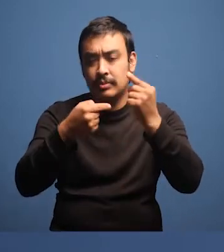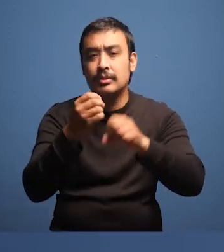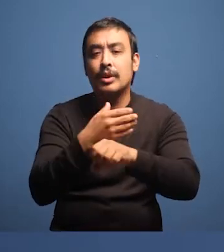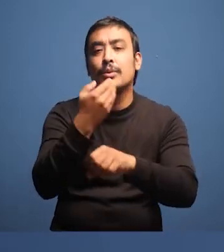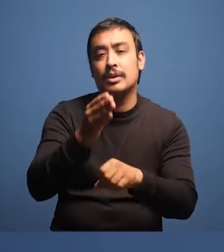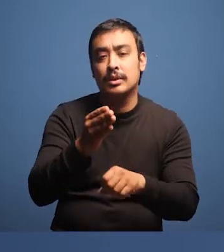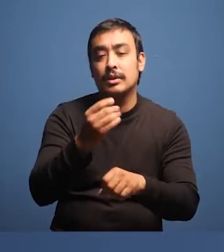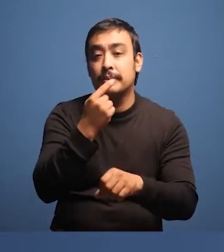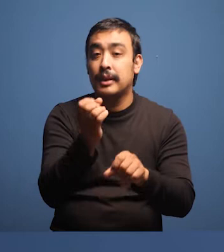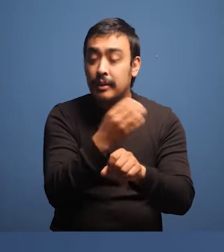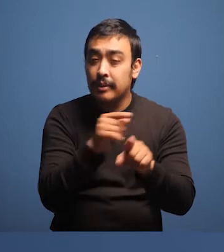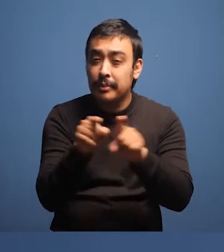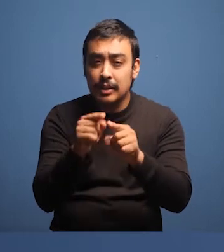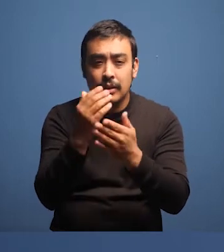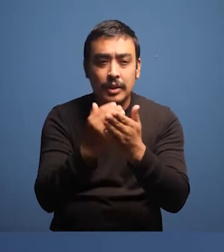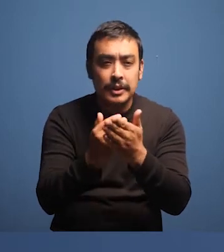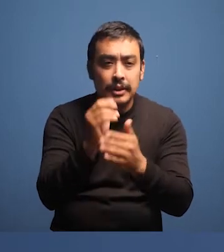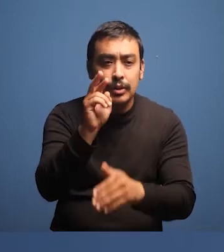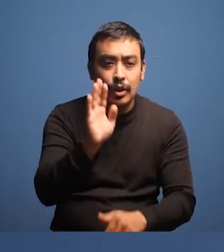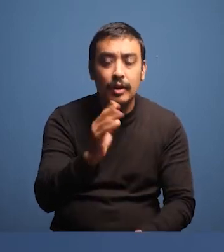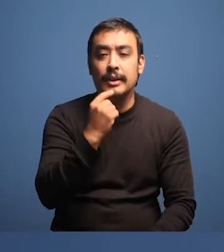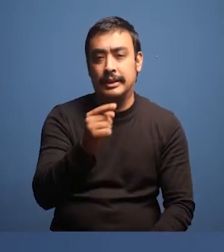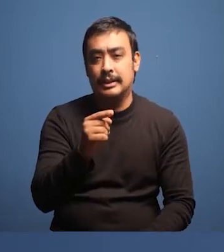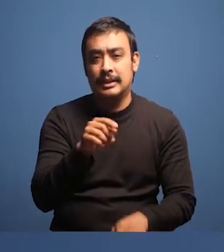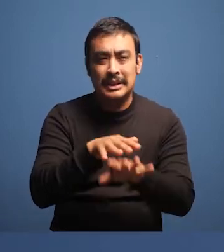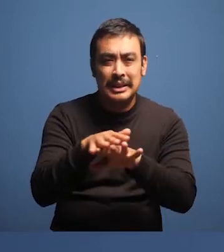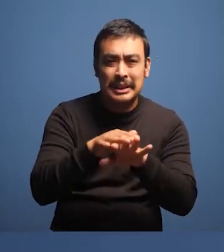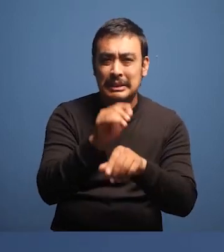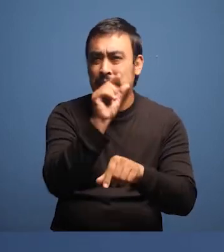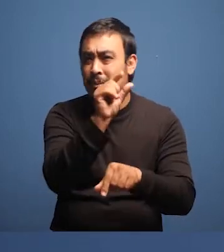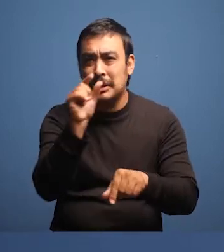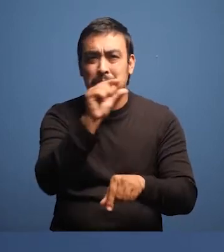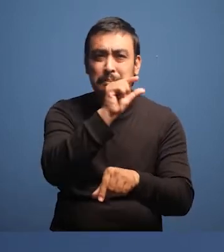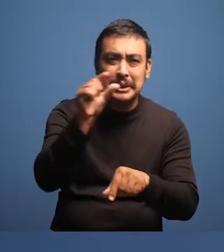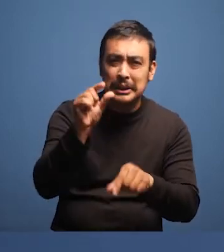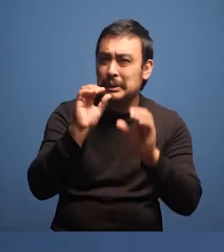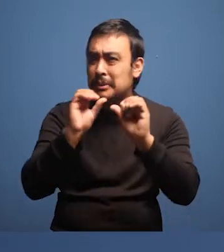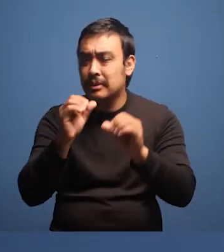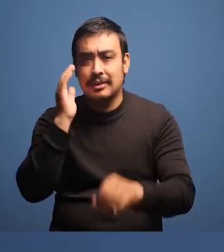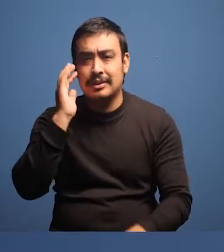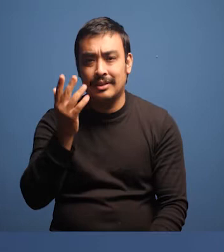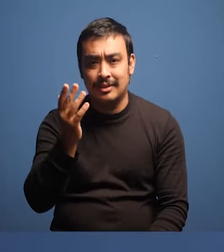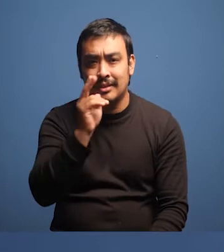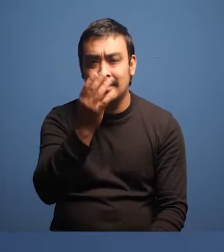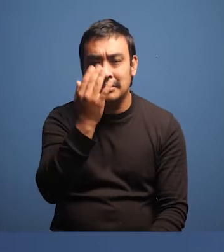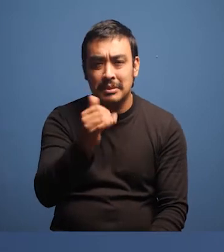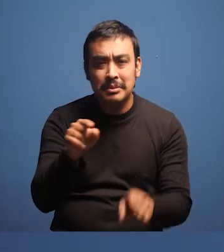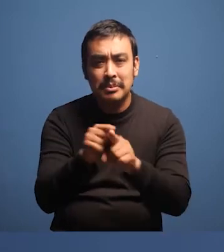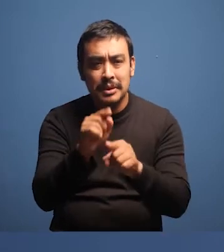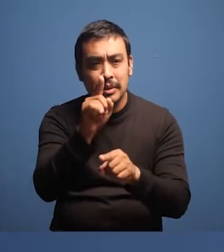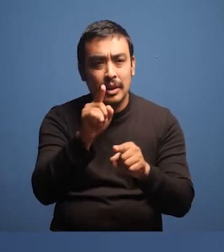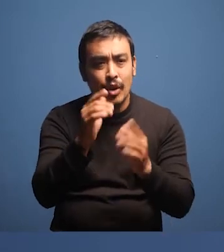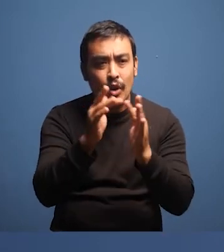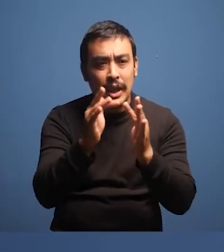भन्दा पनि त्यो कसरी चाहिँ भइरहेको छ भन्दाखेरि चाहिँ अहिले यति धेरै टर्मिनोलोजीहरू छौँ होइन, जुन चाहिँ हामीलाई पनि थाहा छैन, अनि त्यो वान टाइप अफ अनलाइन